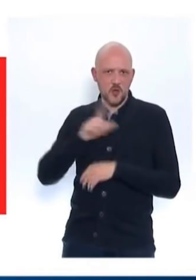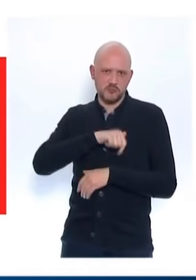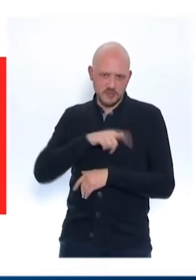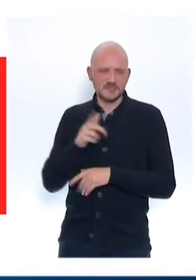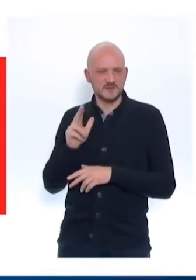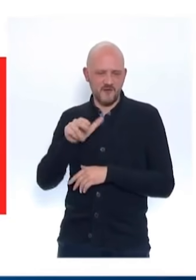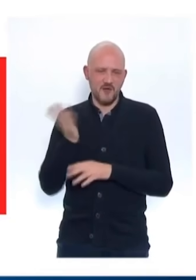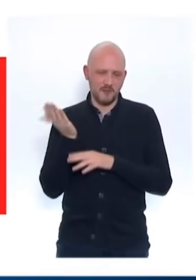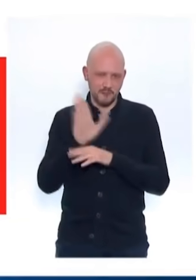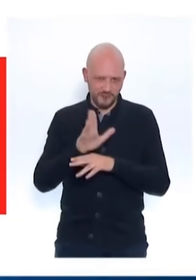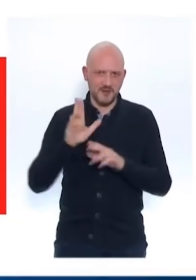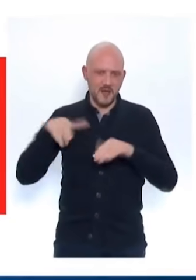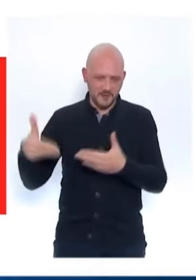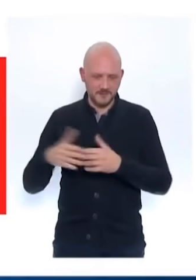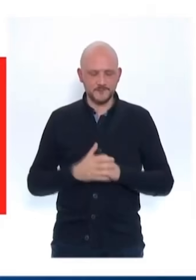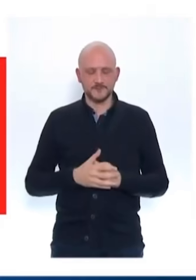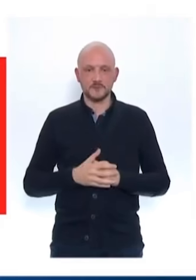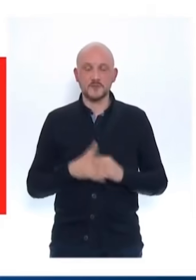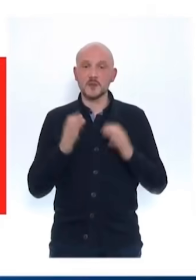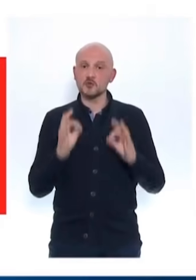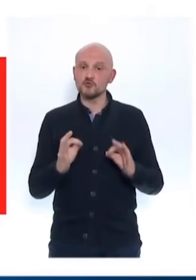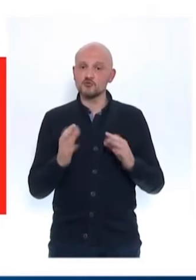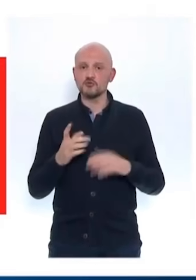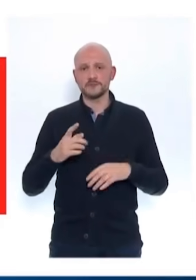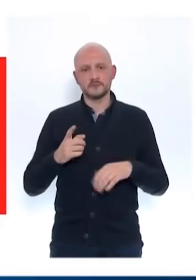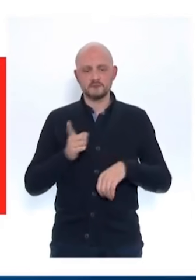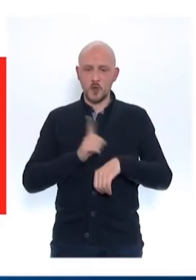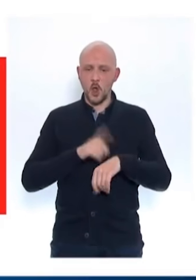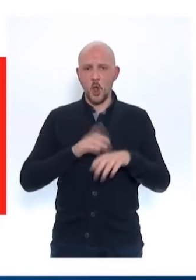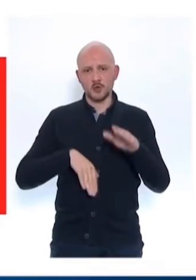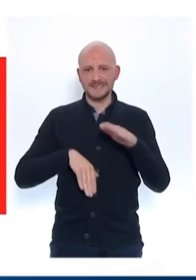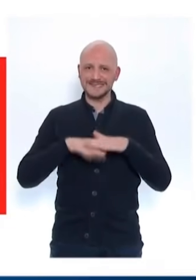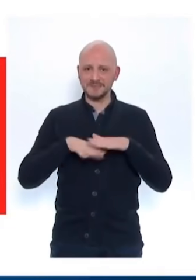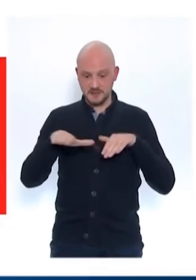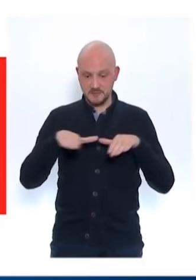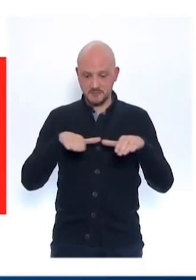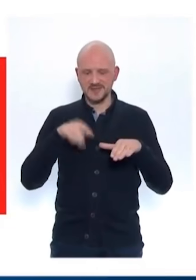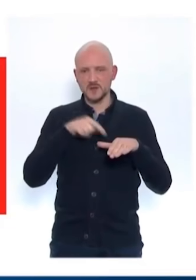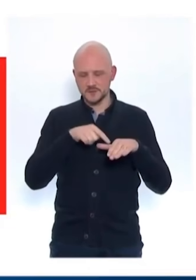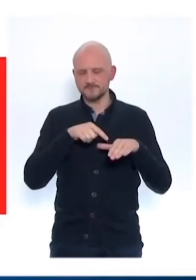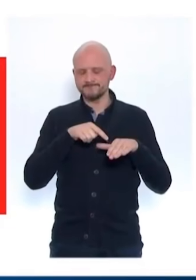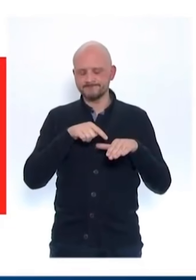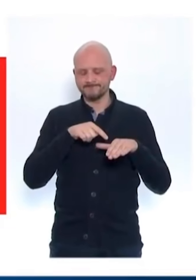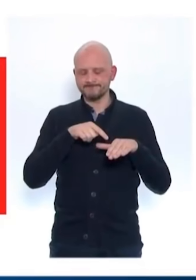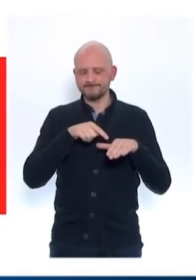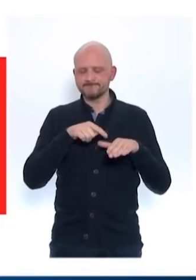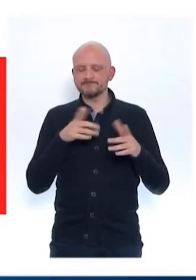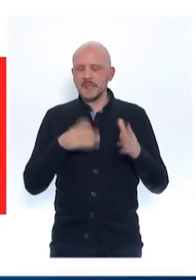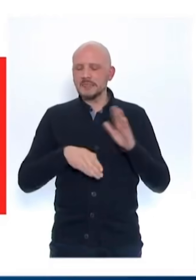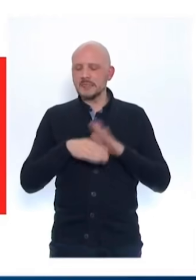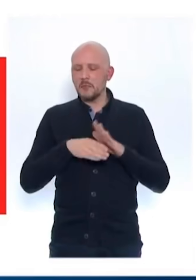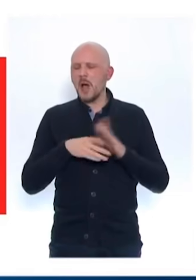aussi contrairement à ce que nous avions 1 visage est initialement le réveillon du 31 décembre